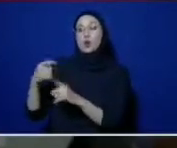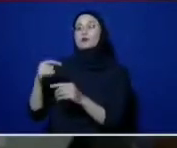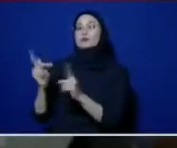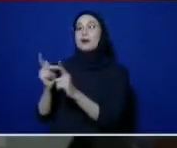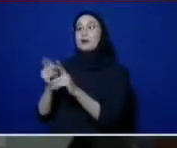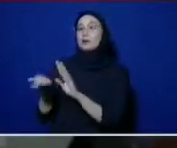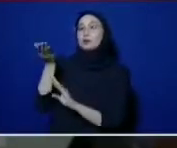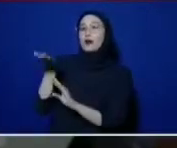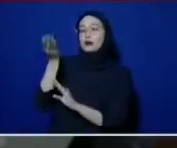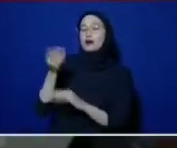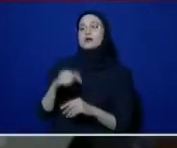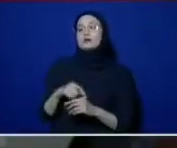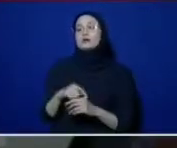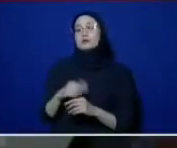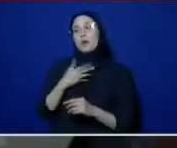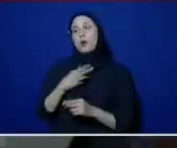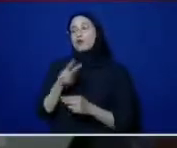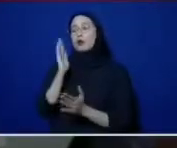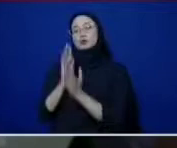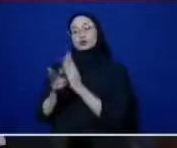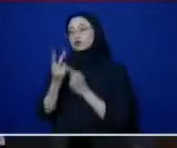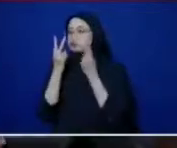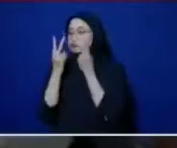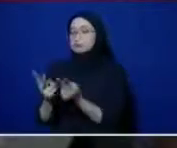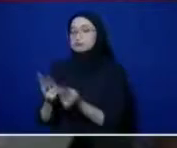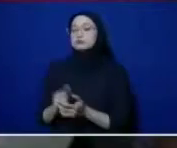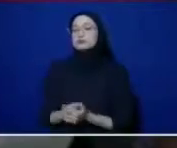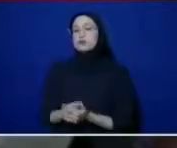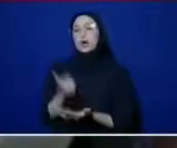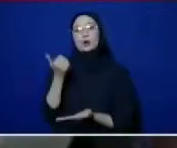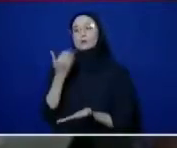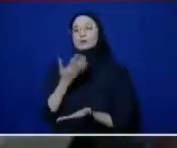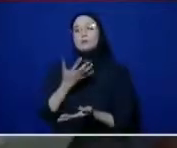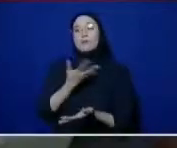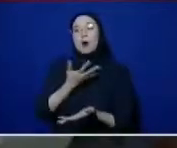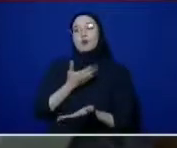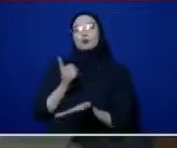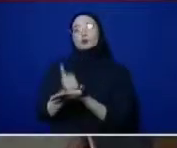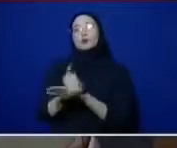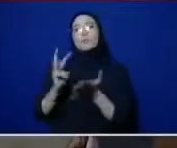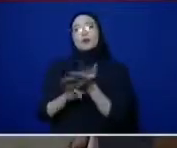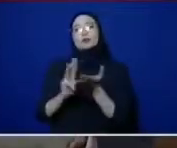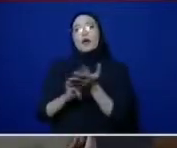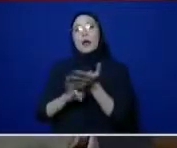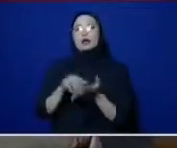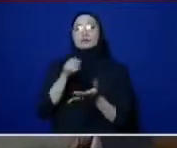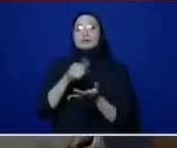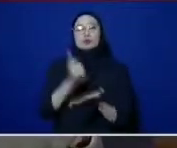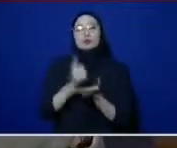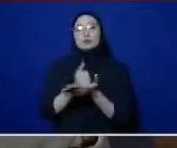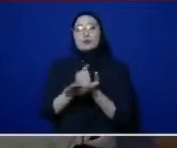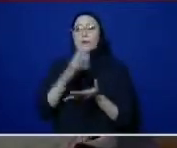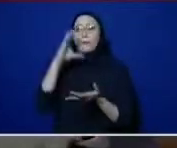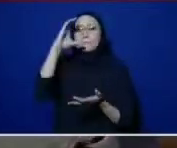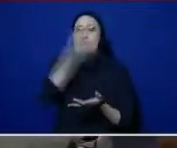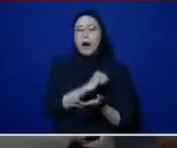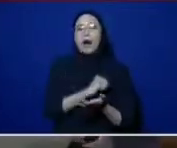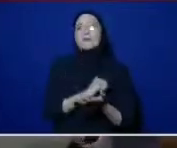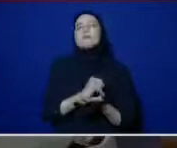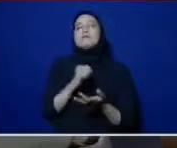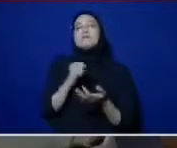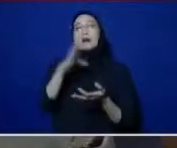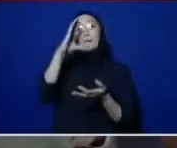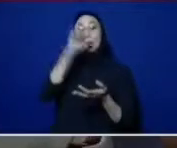Saya ingin betul masalah-masalah itu masuk ke telinga saya langsung dan kita bisa membuat kebijakan-kebijakan yang